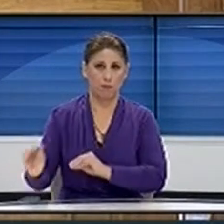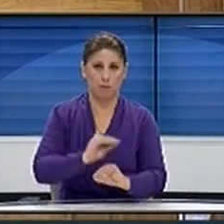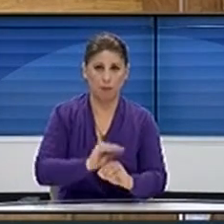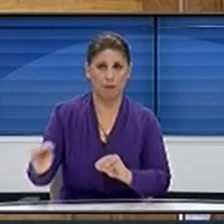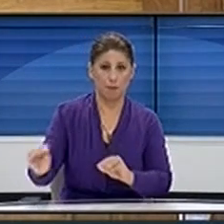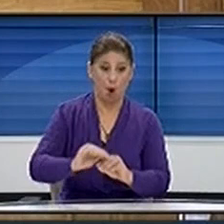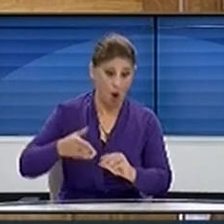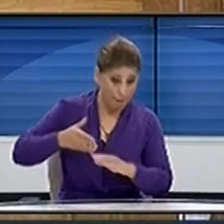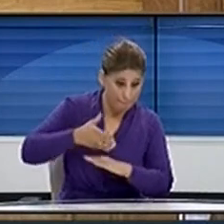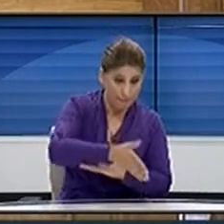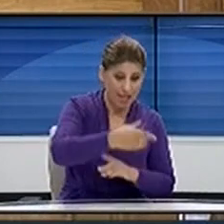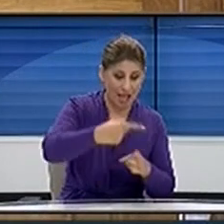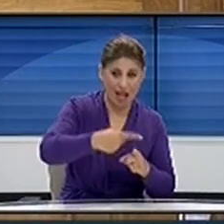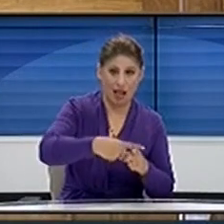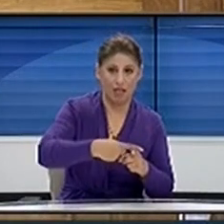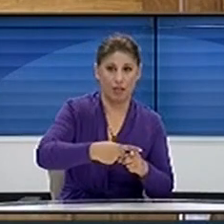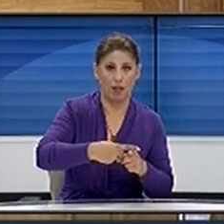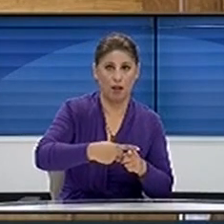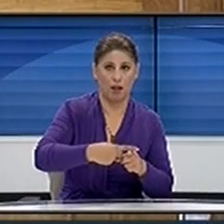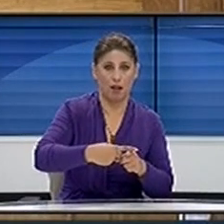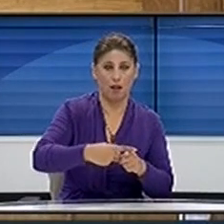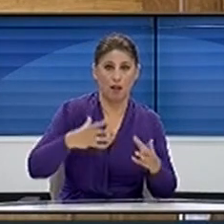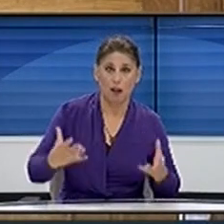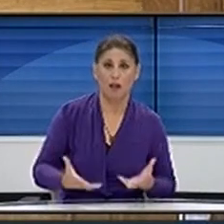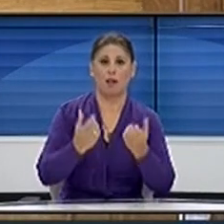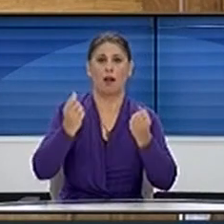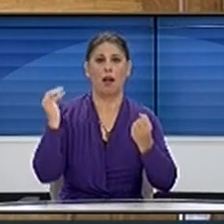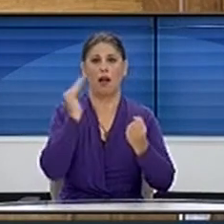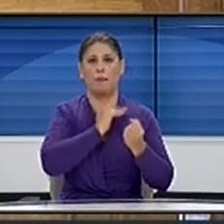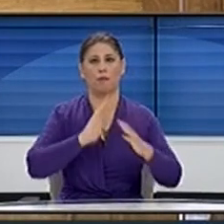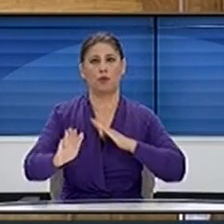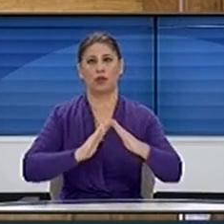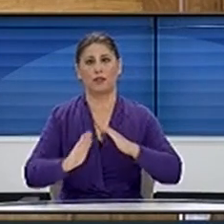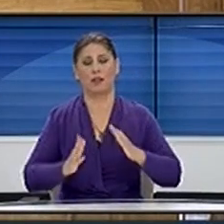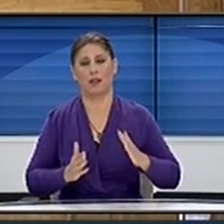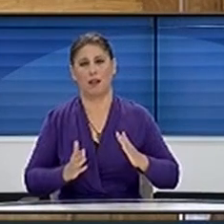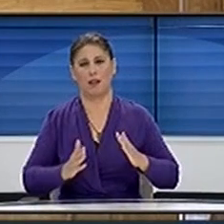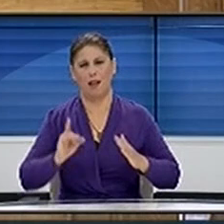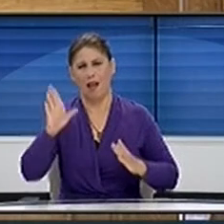εκείνοι μπήκαν στην ελληνική επικράτεια, βρήκαν αμέσως προστασία. Είναι λοιπόν